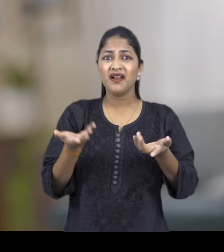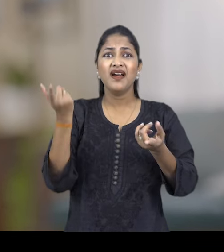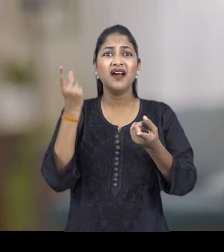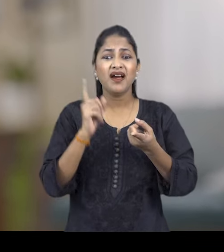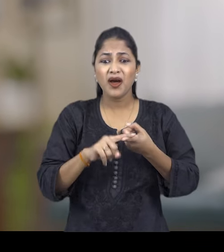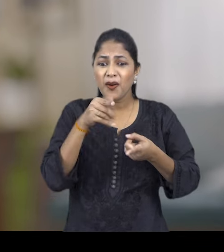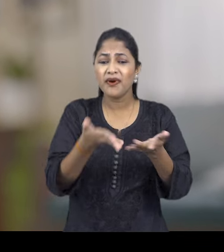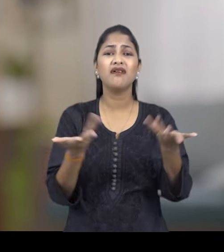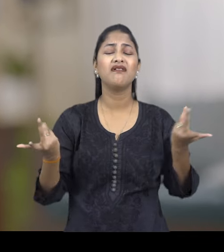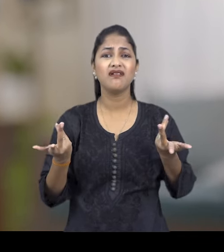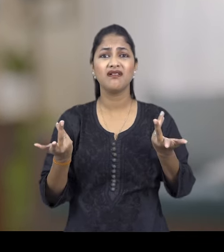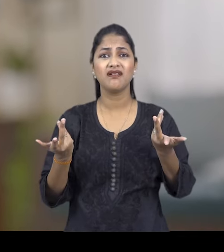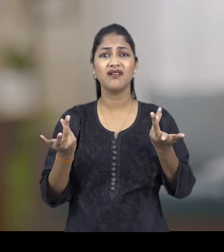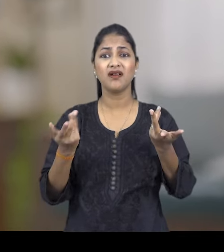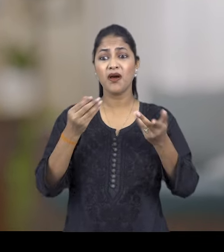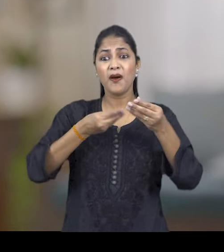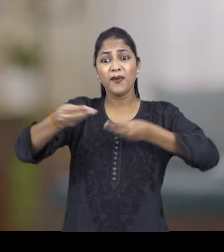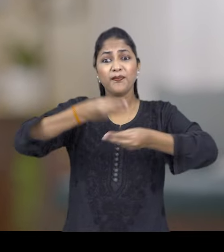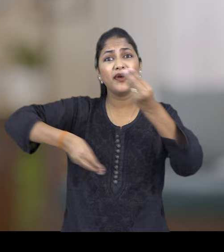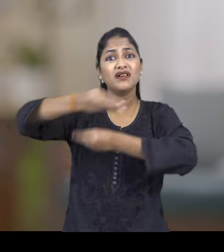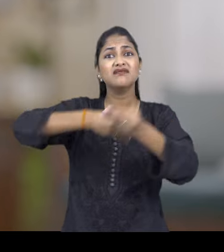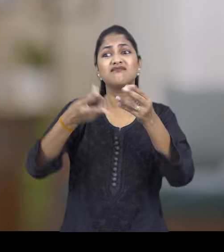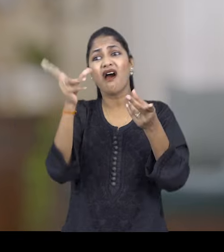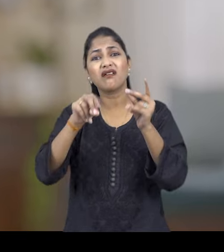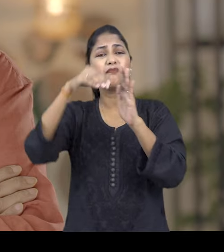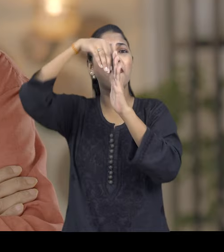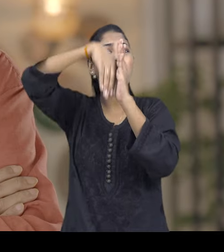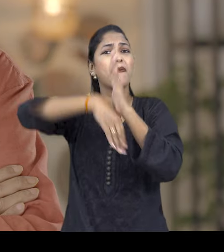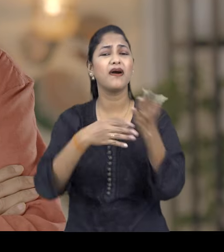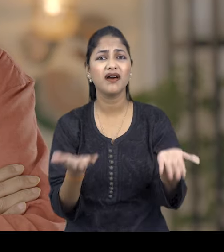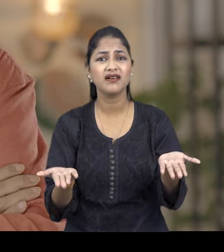અરે આ શું? માર્કેટ ફરી પડી ગયું?